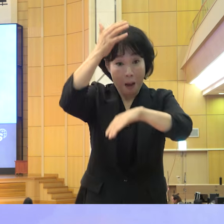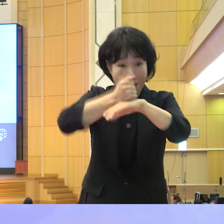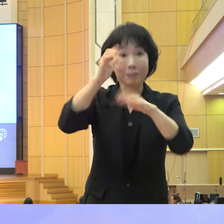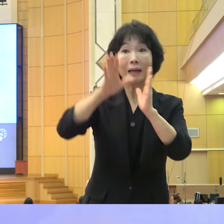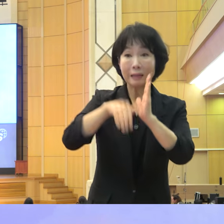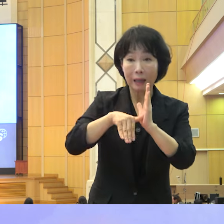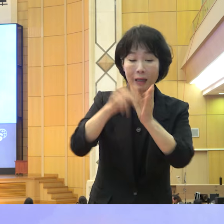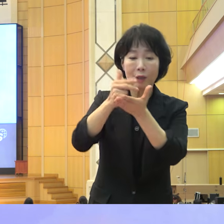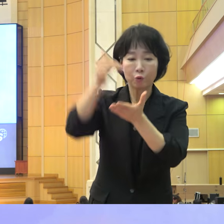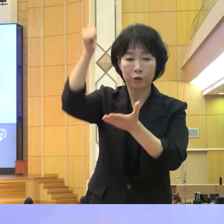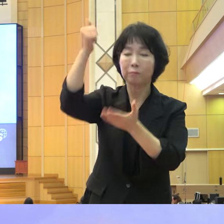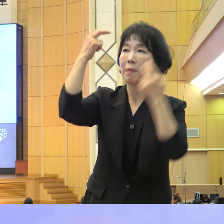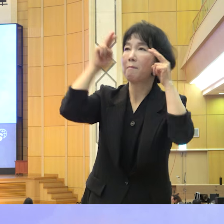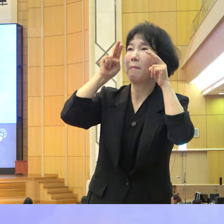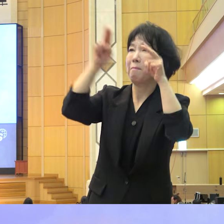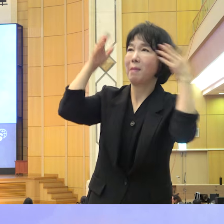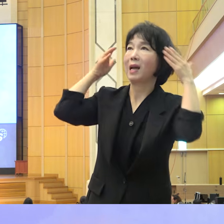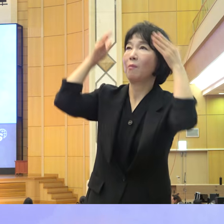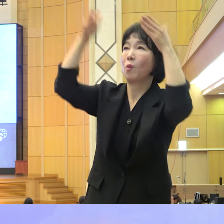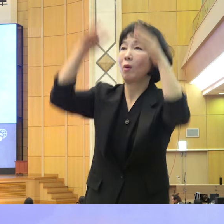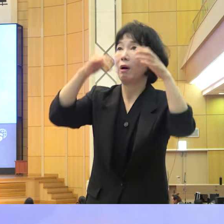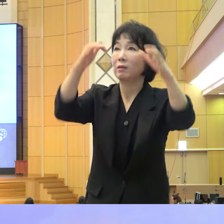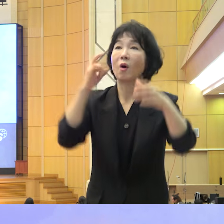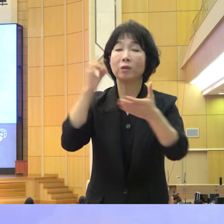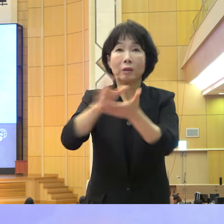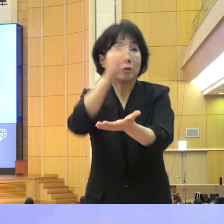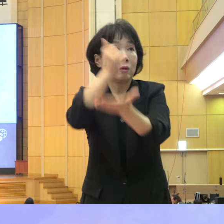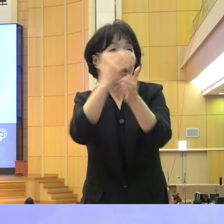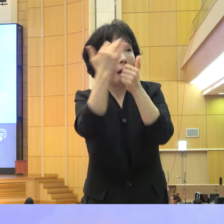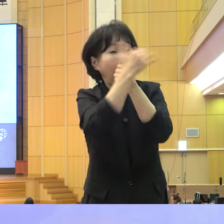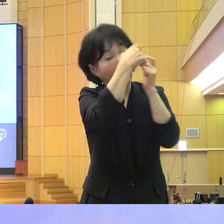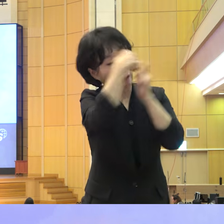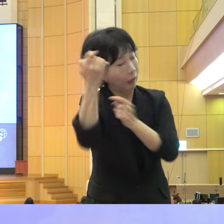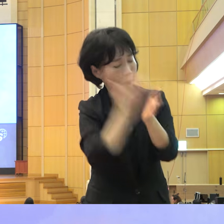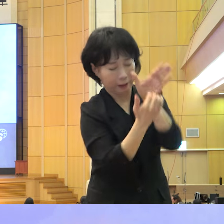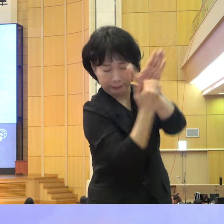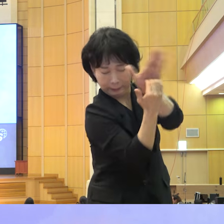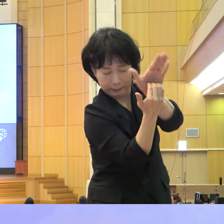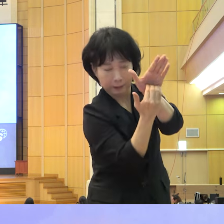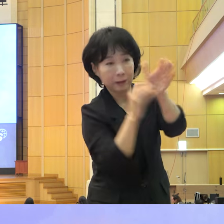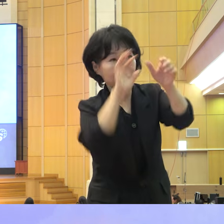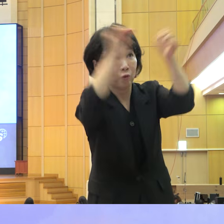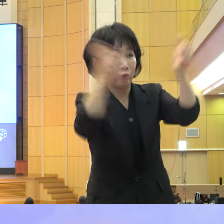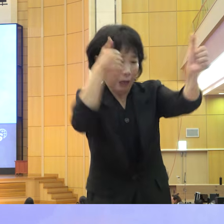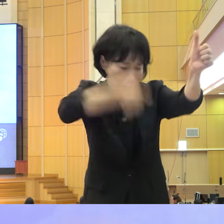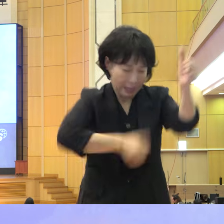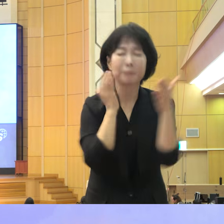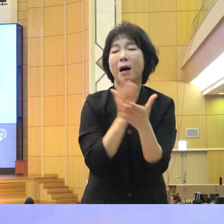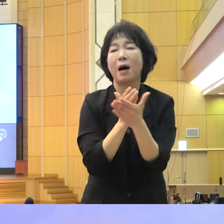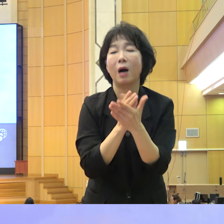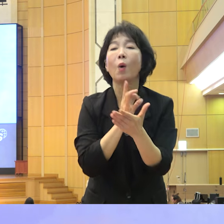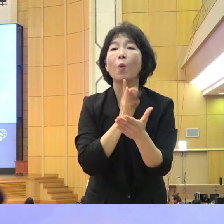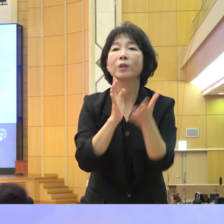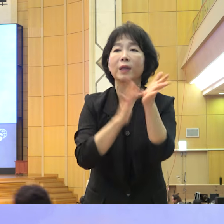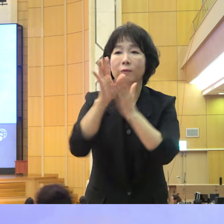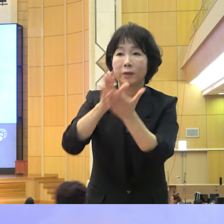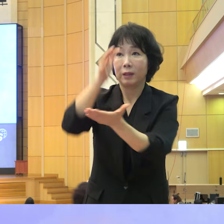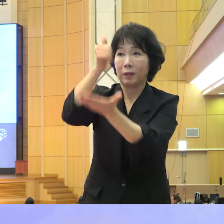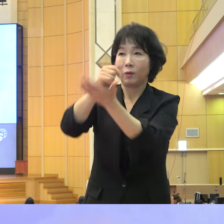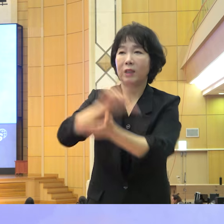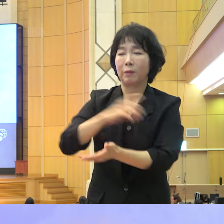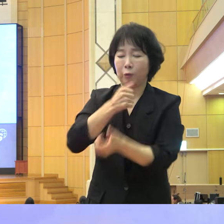때에 주님만 바라볼지언정 거짓 그리스도에게 미혹되지 아니고 우상 숭배하지 아니하고 오직 예수